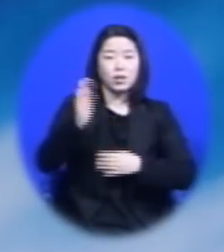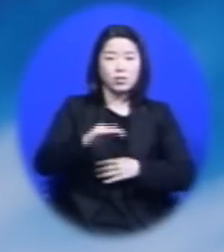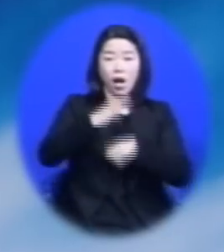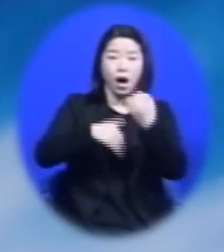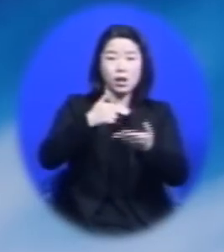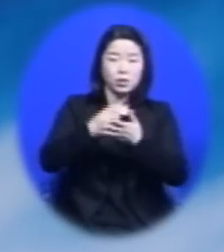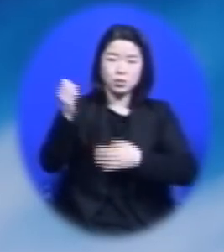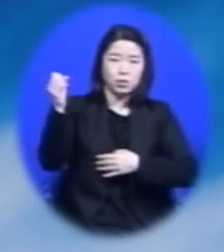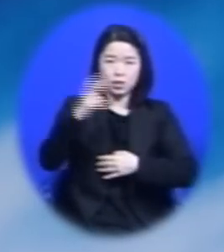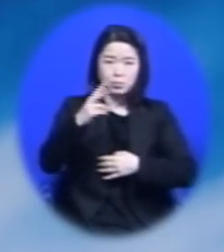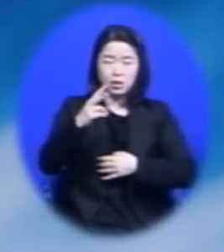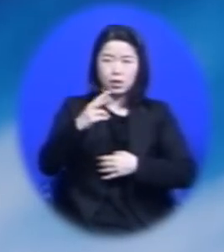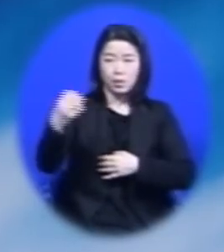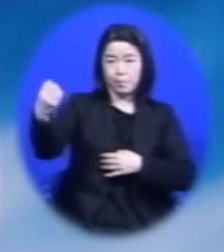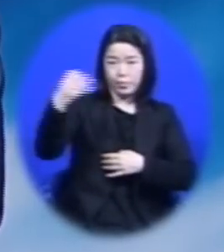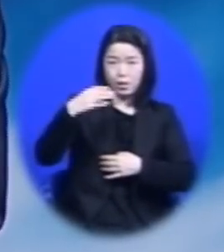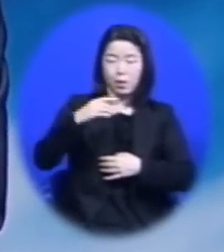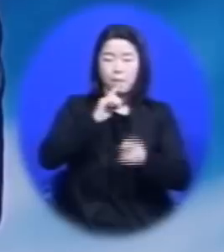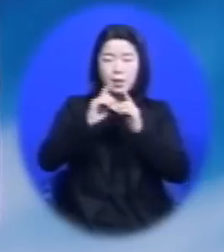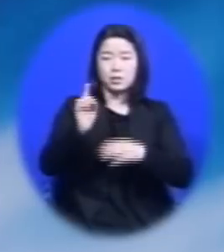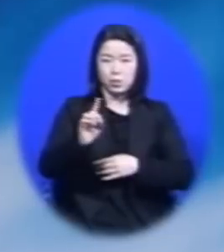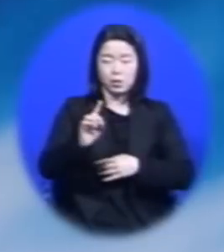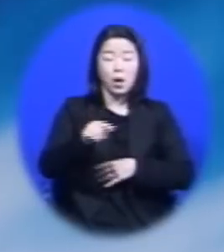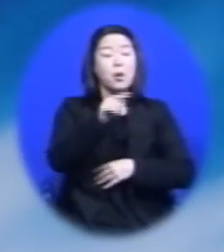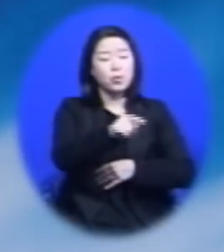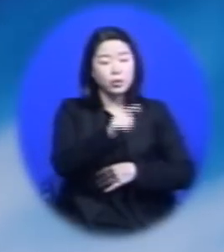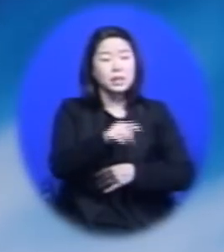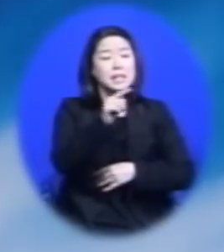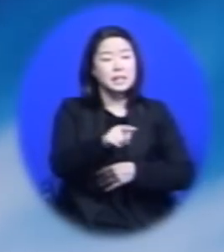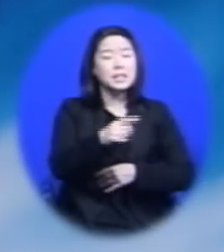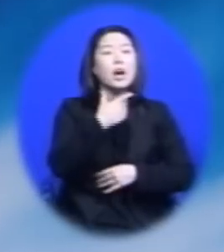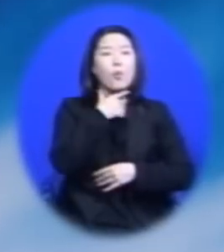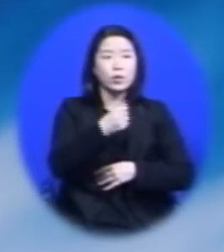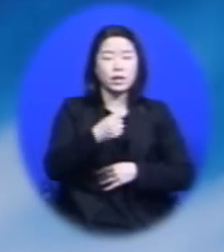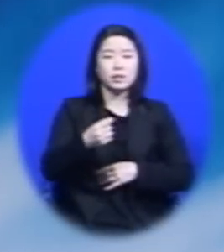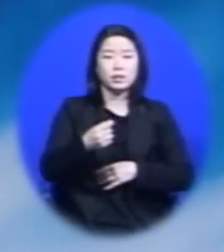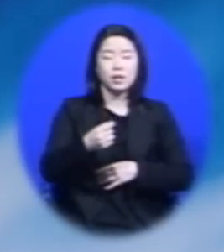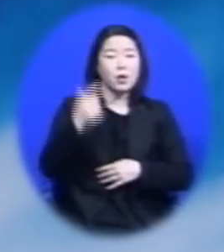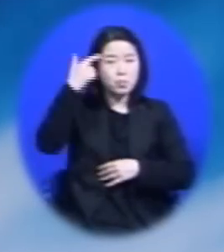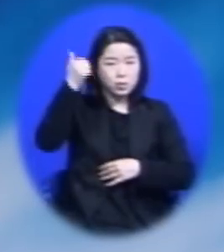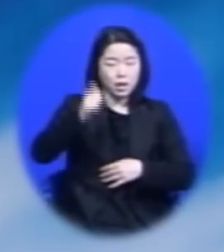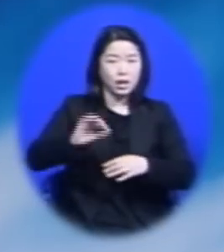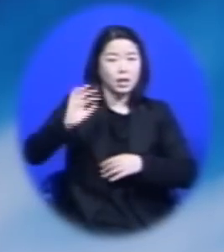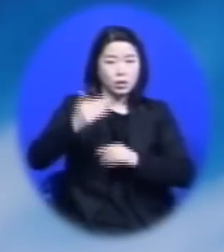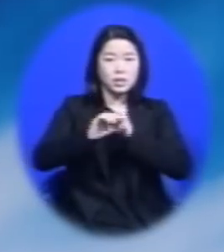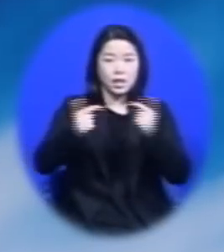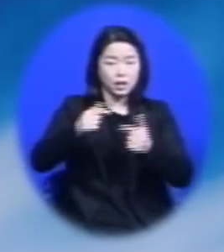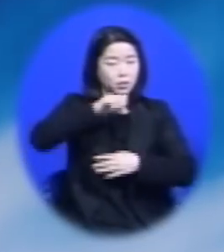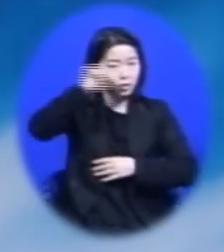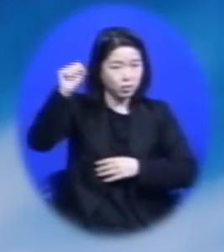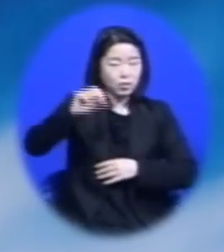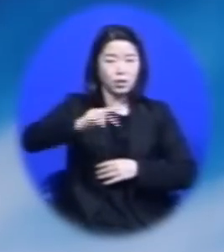갑자기 무슨 말씀을 하시느냐 하면 너는 내가 원하지 않는 목사가 선정되도